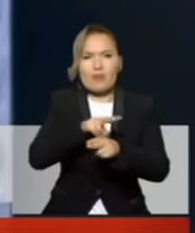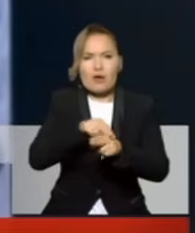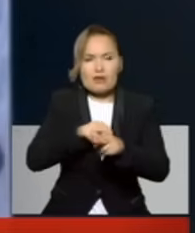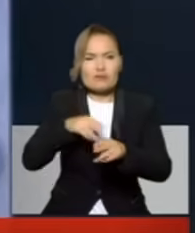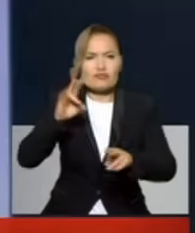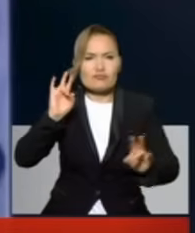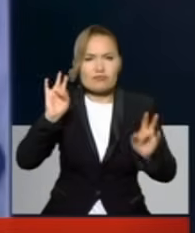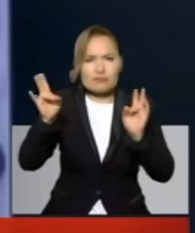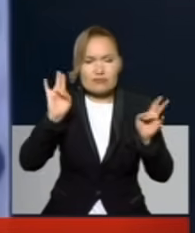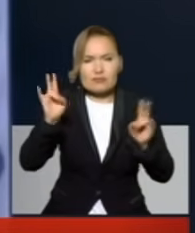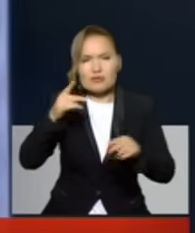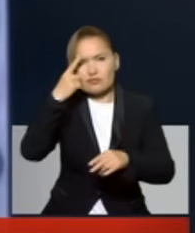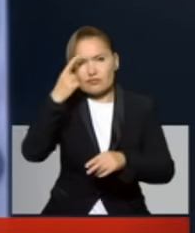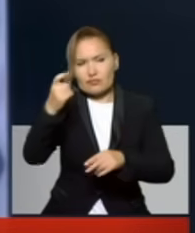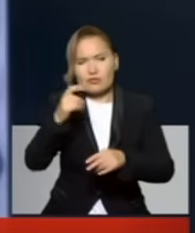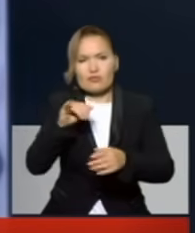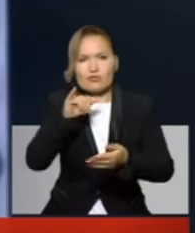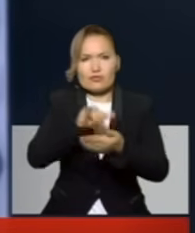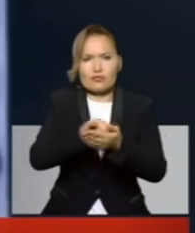отыр.